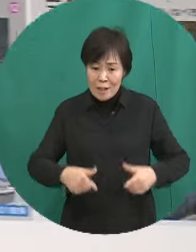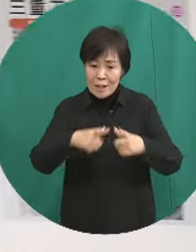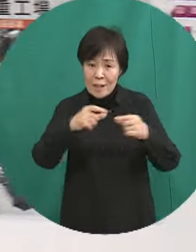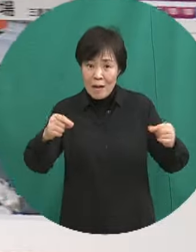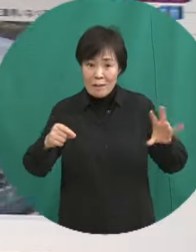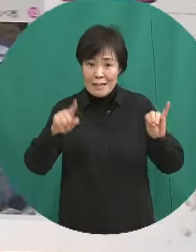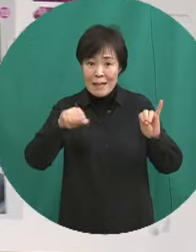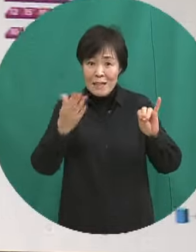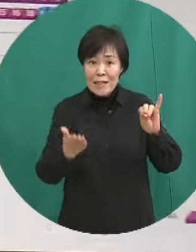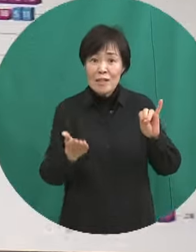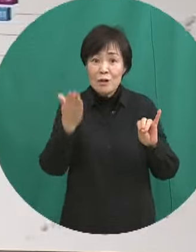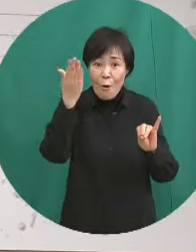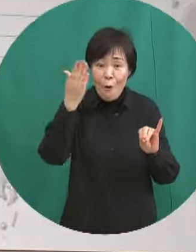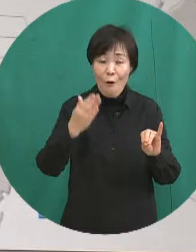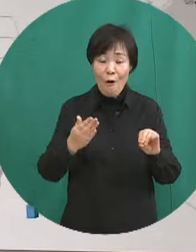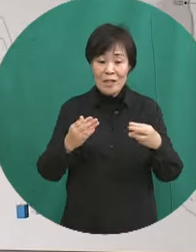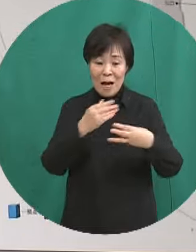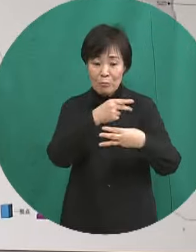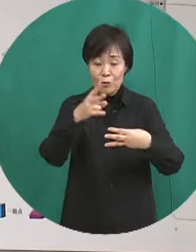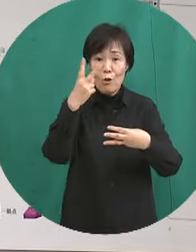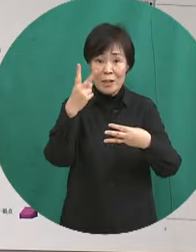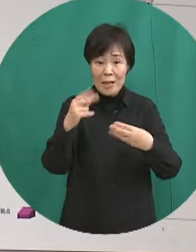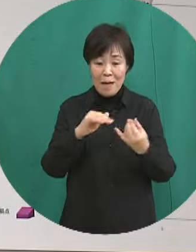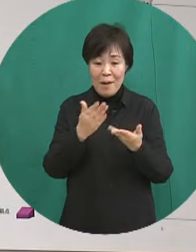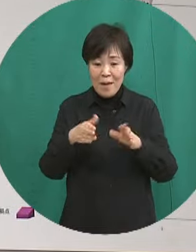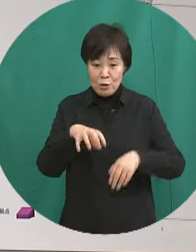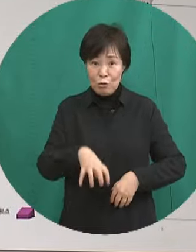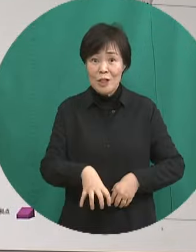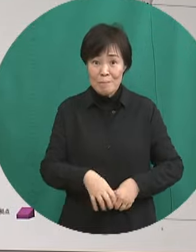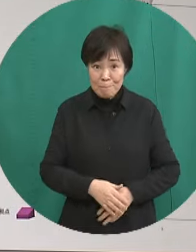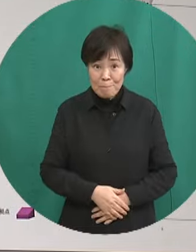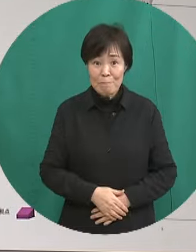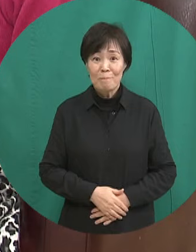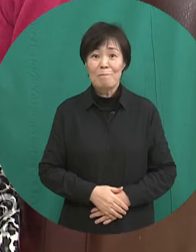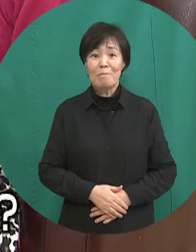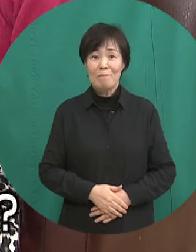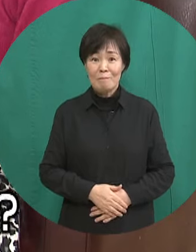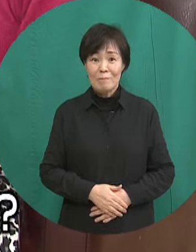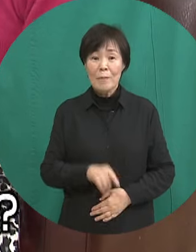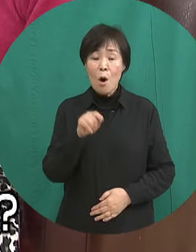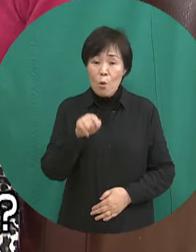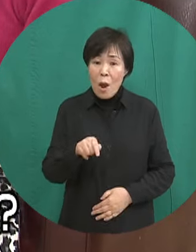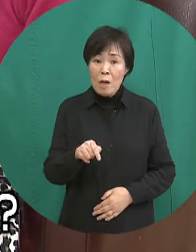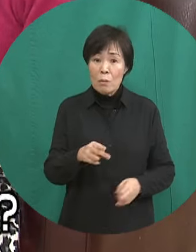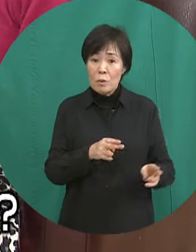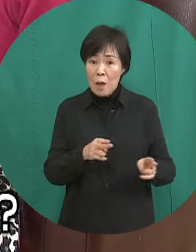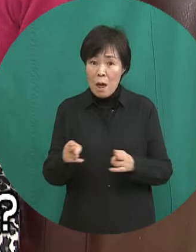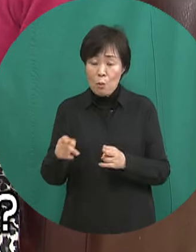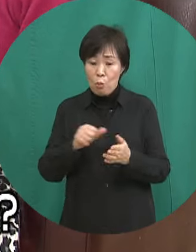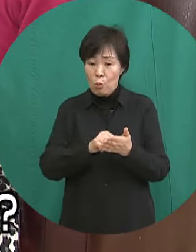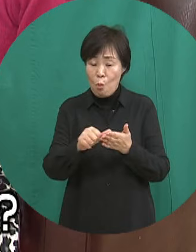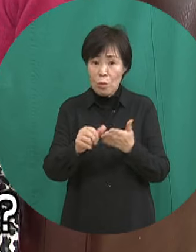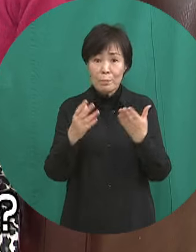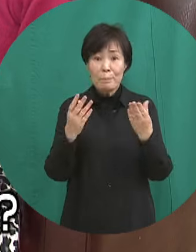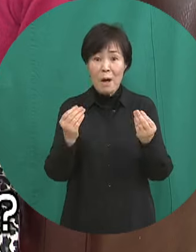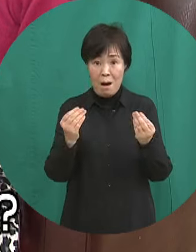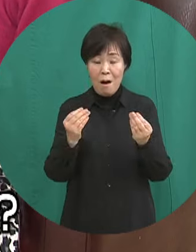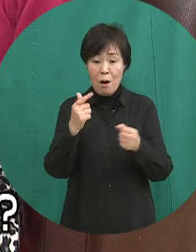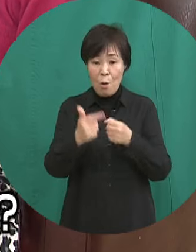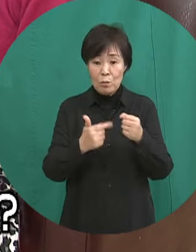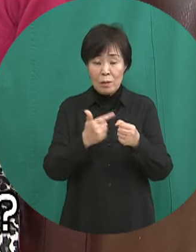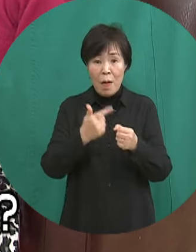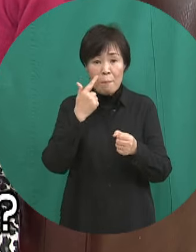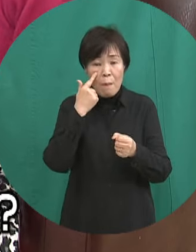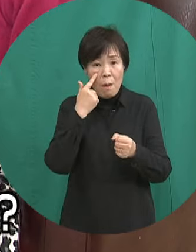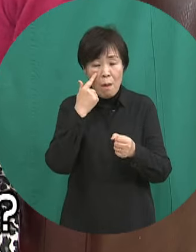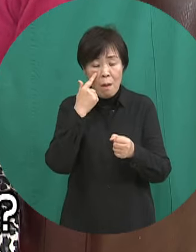全国に1000人以上、その3分の2が愛媛県出身です。 奨学金返還支援制度に登録されて6